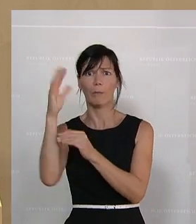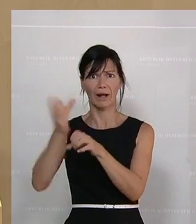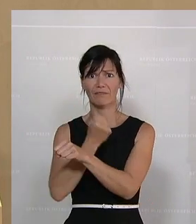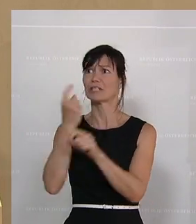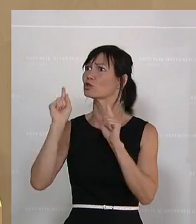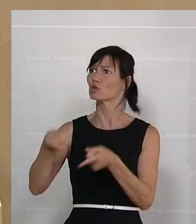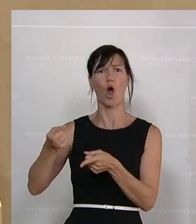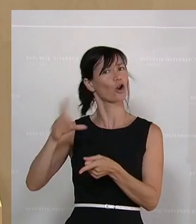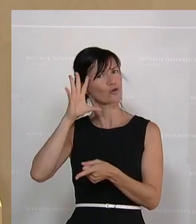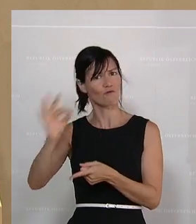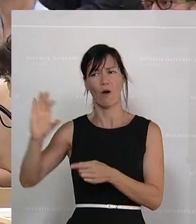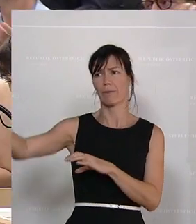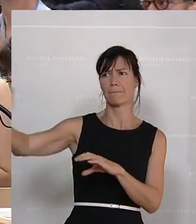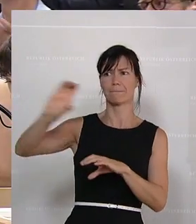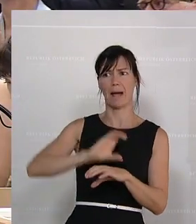der finanzminister